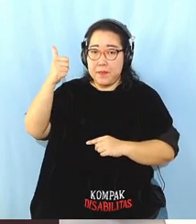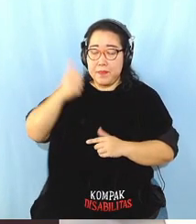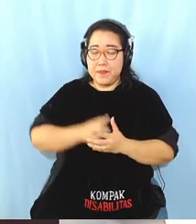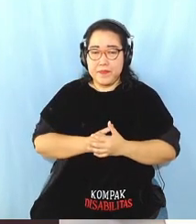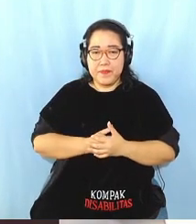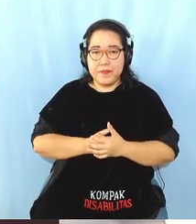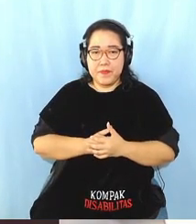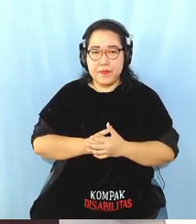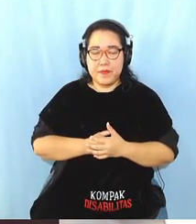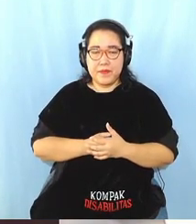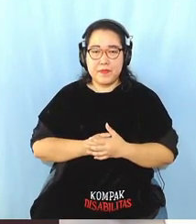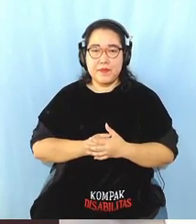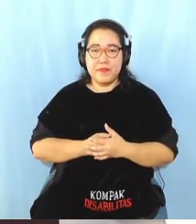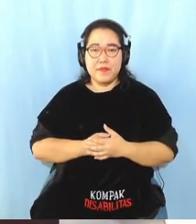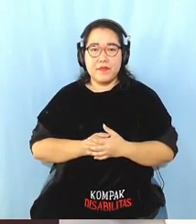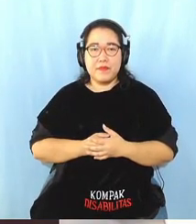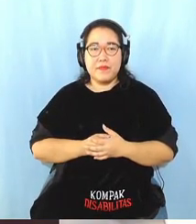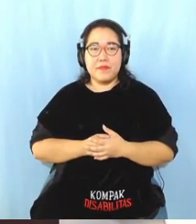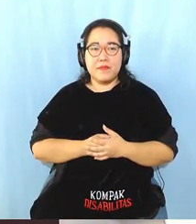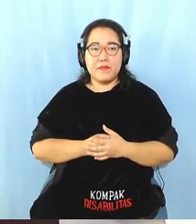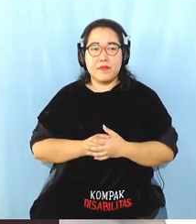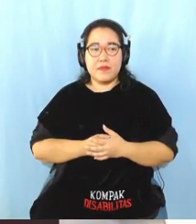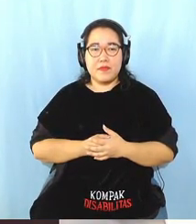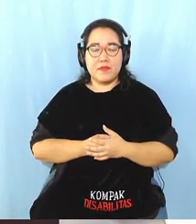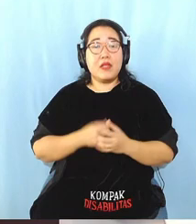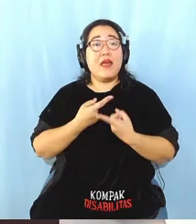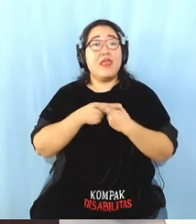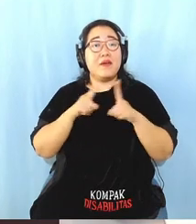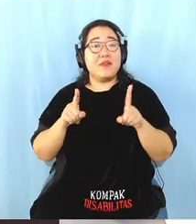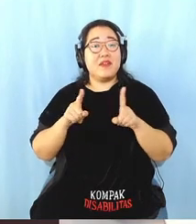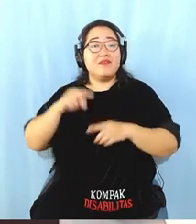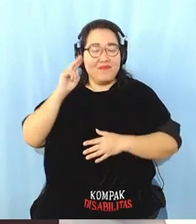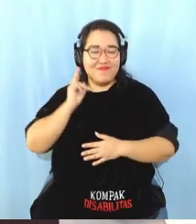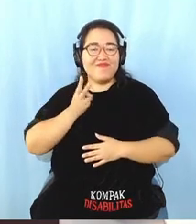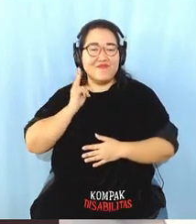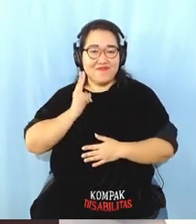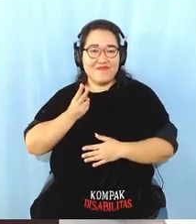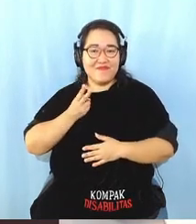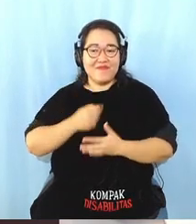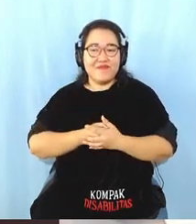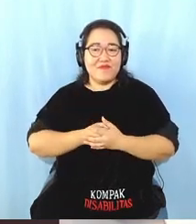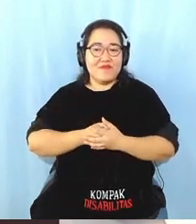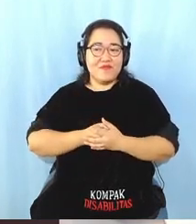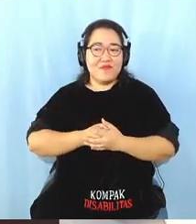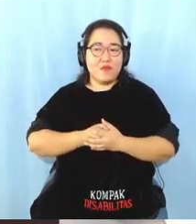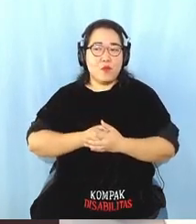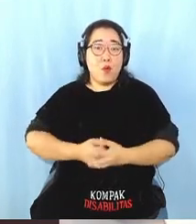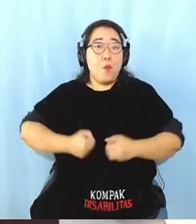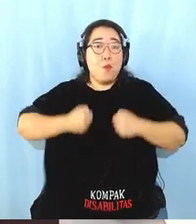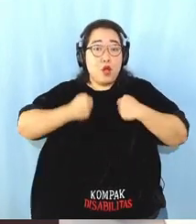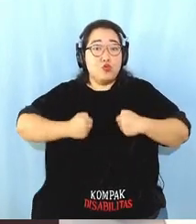Namun menarik, saudara-saudari, kepala perwira dan pasukan-pasukannya